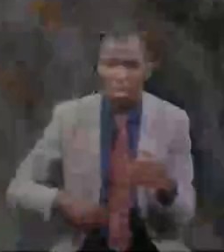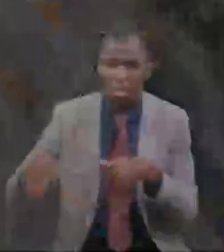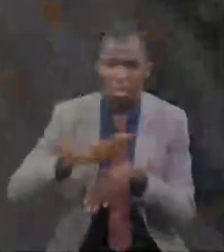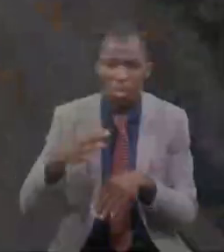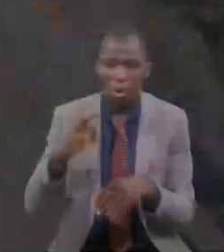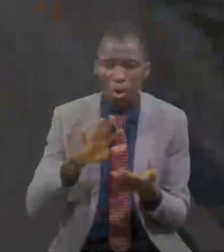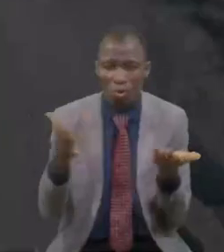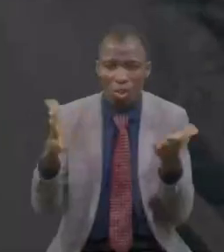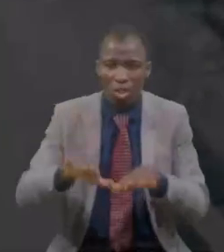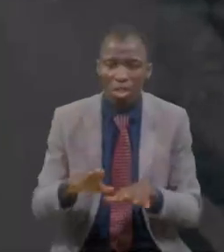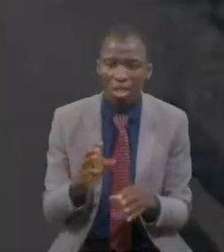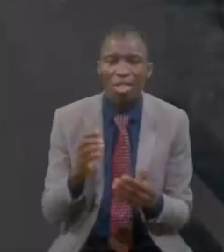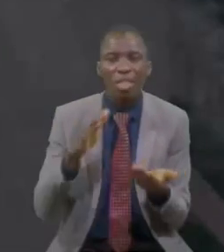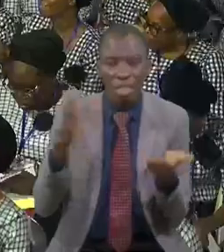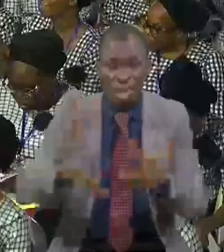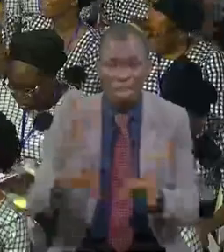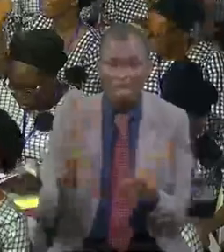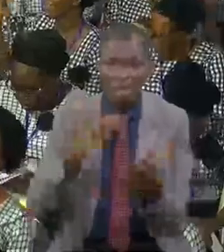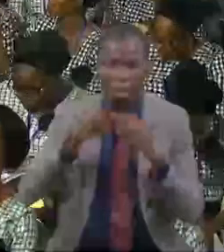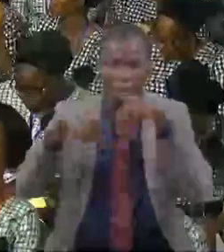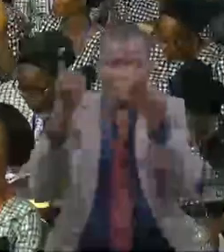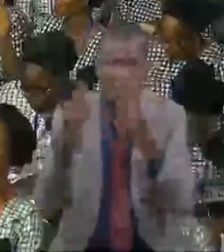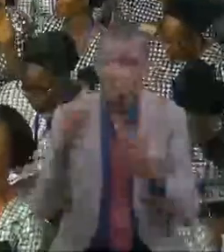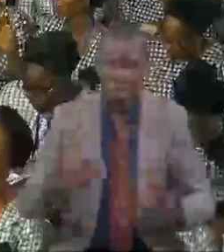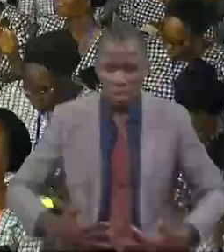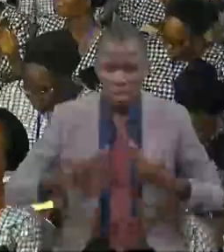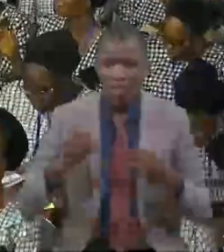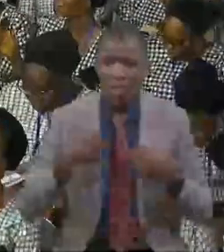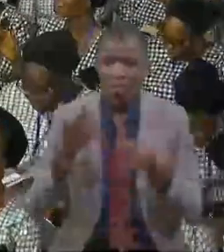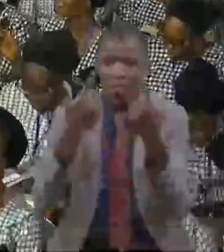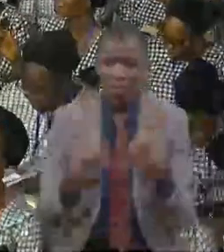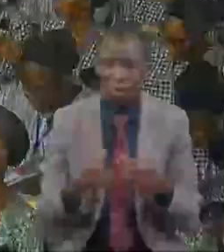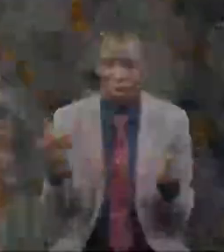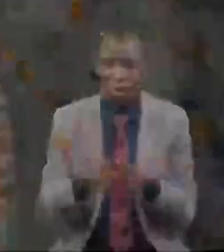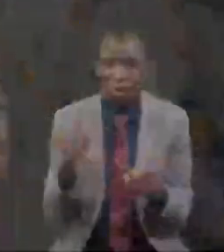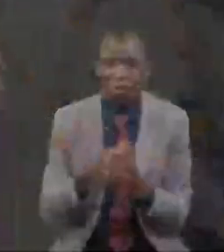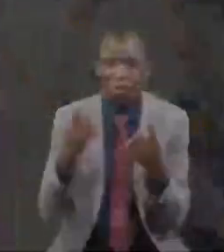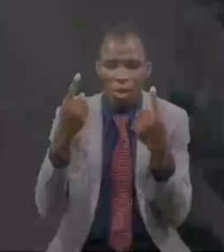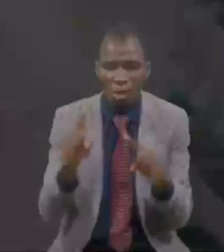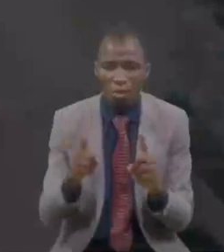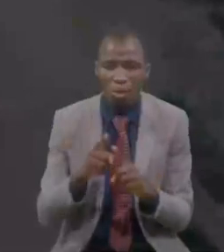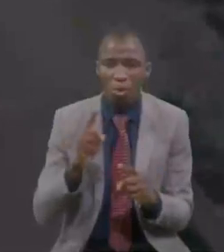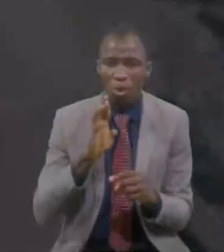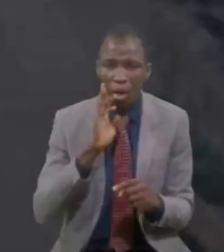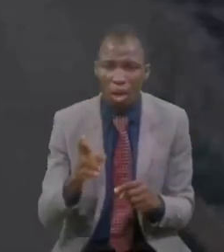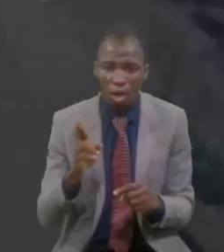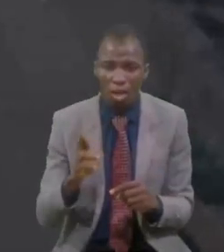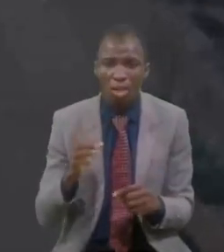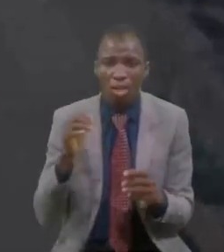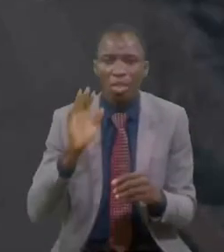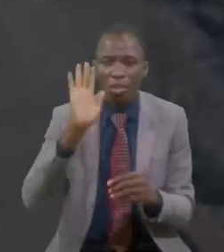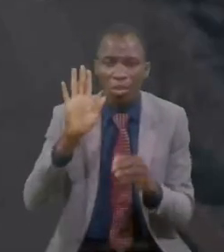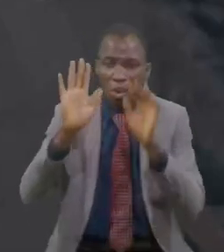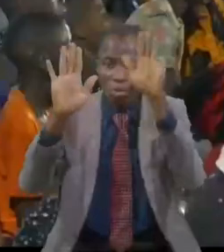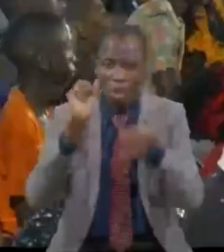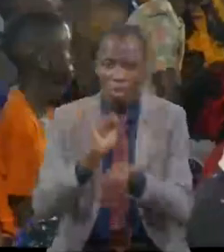est ôée la vie est venue comme cela lui a été arrivé votre miracle est